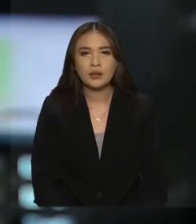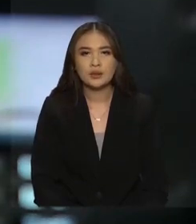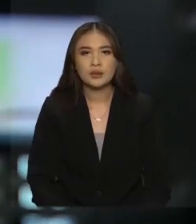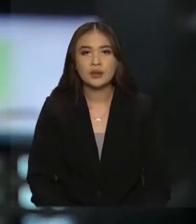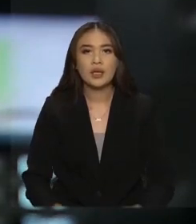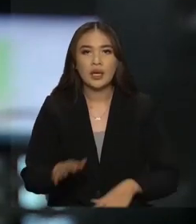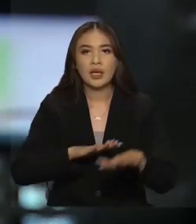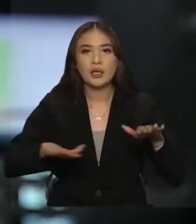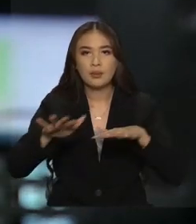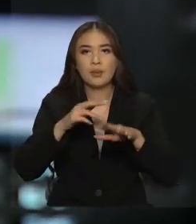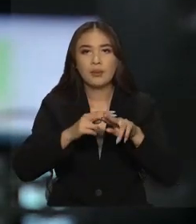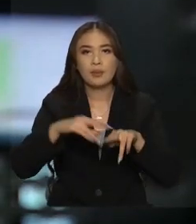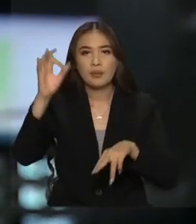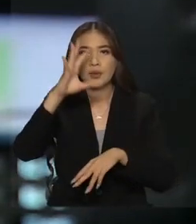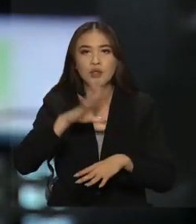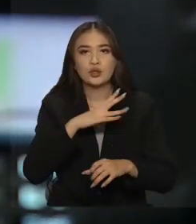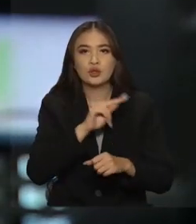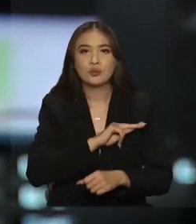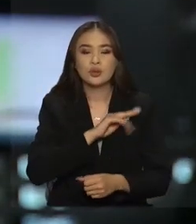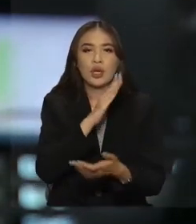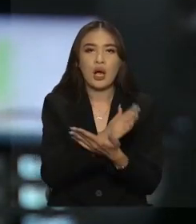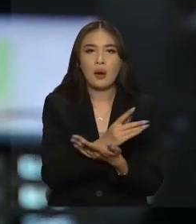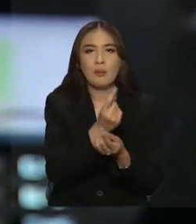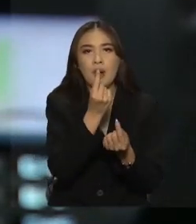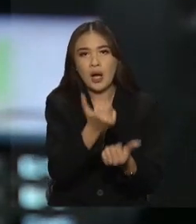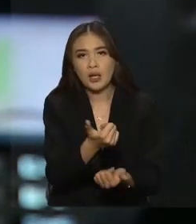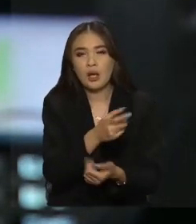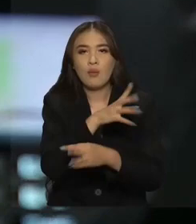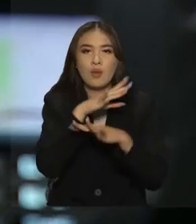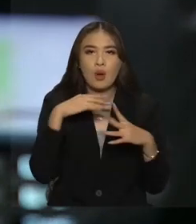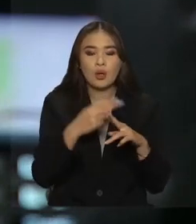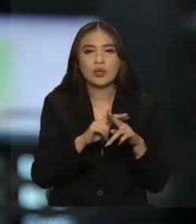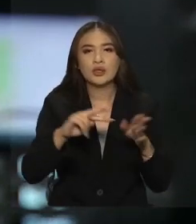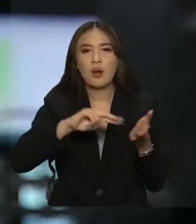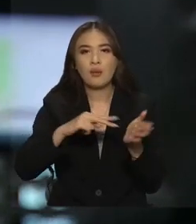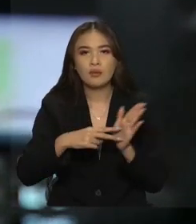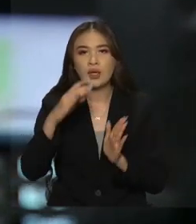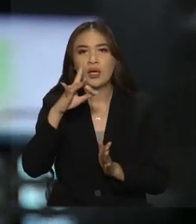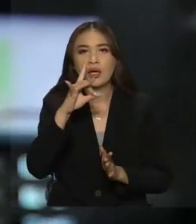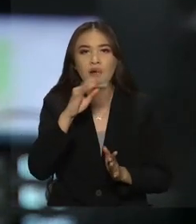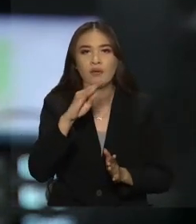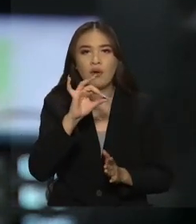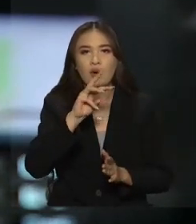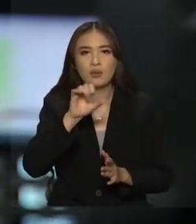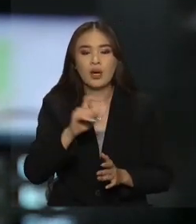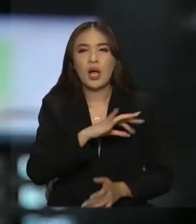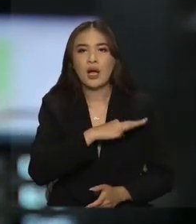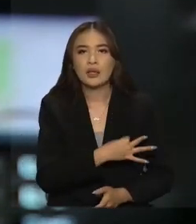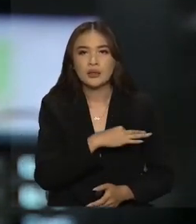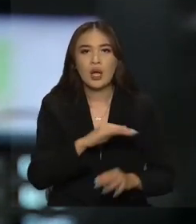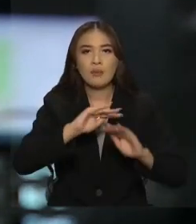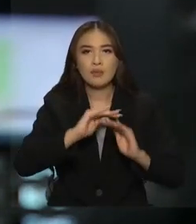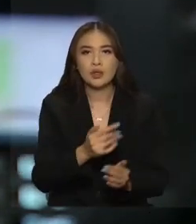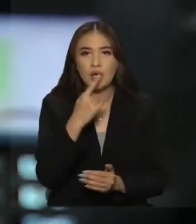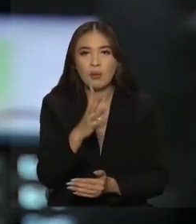Елде бейресми жұмыс істейтіндер аз ба, көп пе? Стратегиялық жоспарлау және реформалар агенттігі сәл пәл азайған дейді.